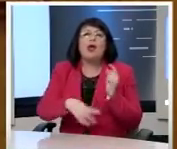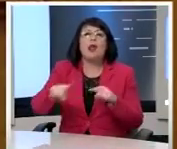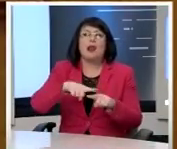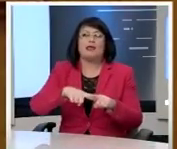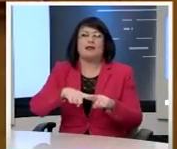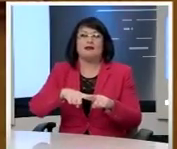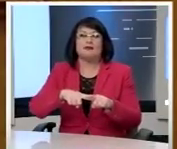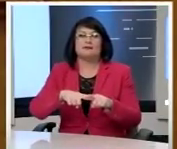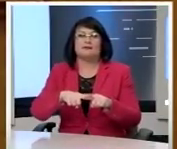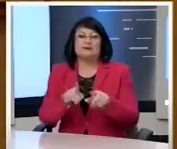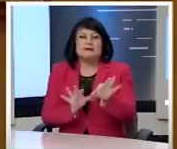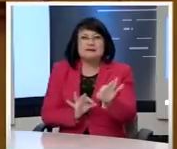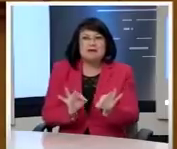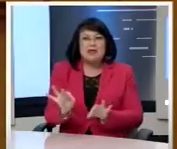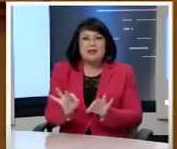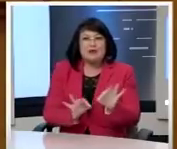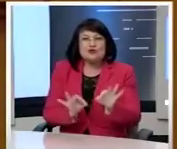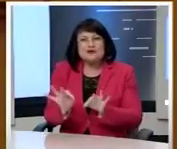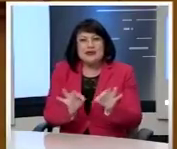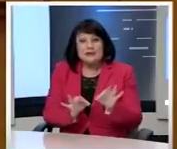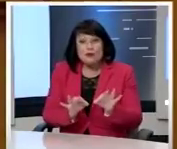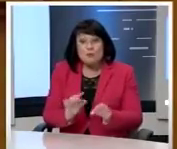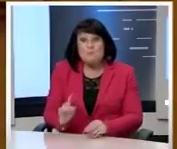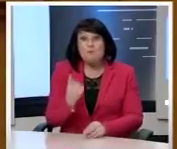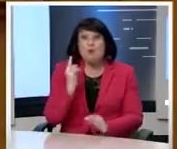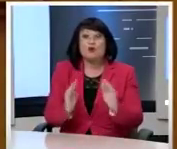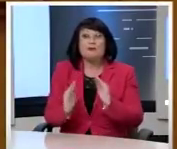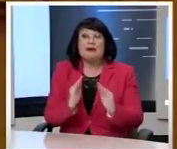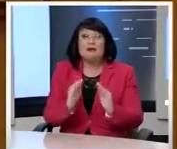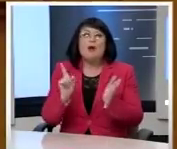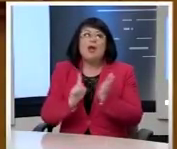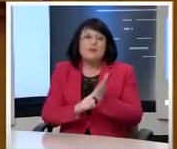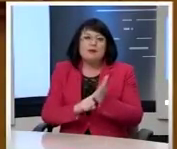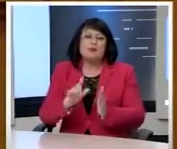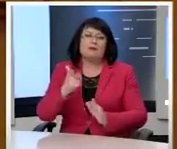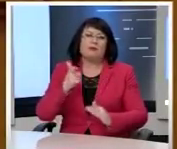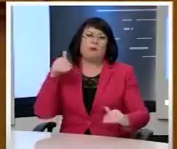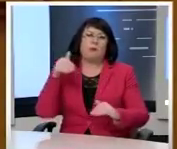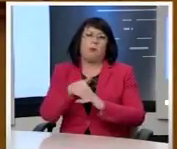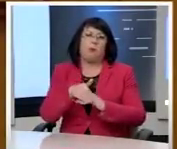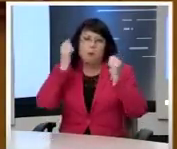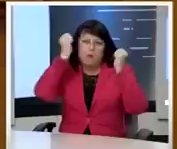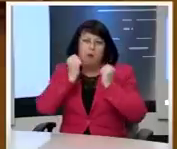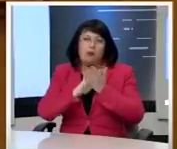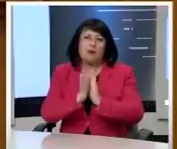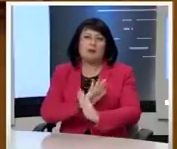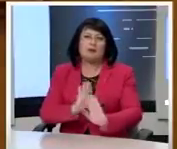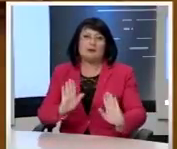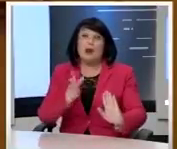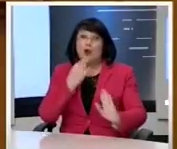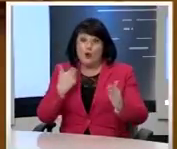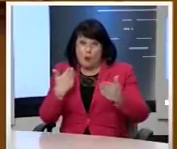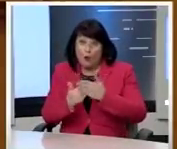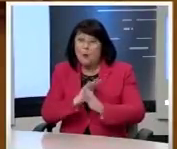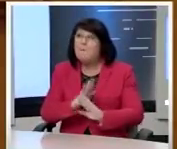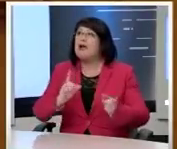Ξεχάσατε ότι είχα σχεδιάσει κάτι όπου προέβλεπε ότι την 1η Μαρτίου έπρεπε να χρεοκοπήσουμε? Διότι έλυγε η συμφωνία. Διότι